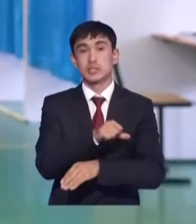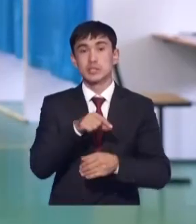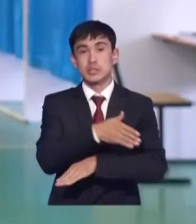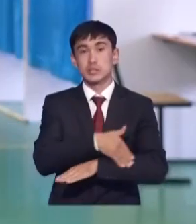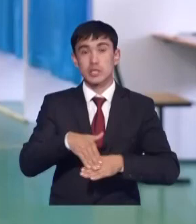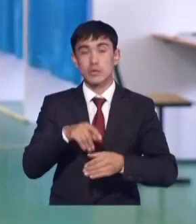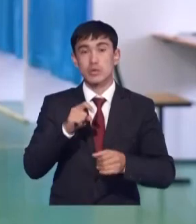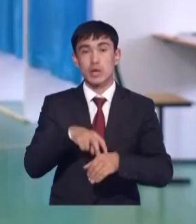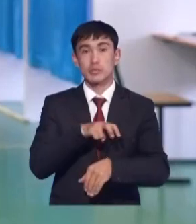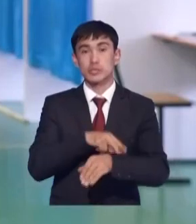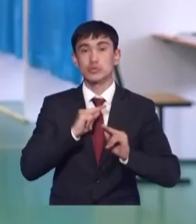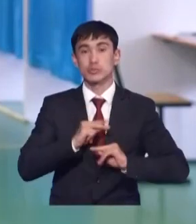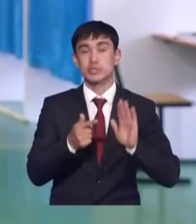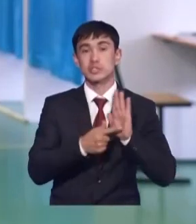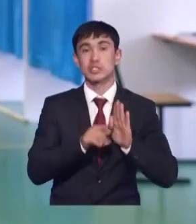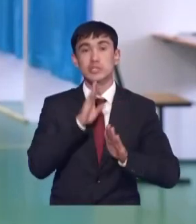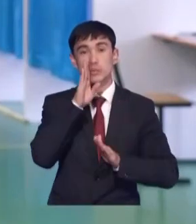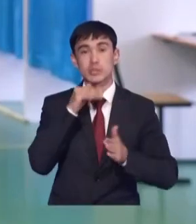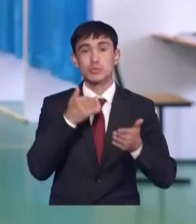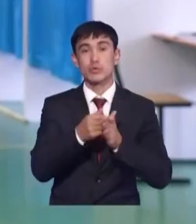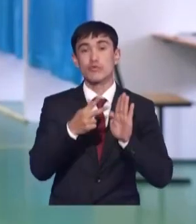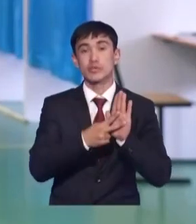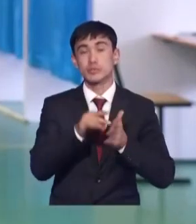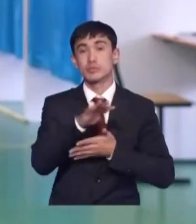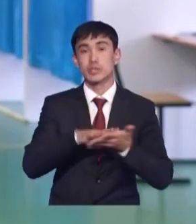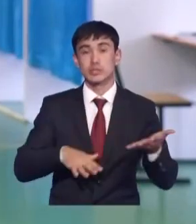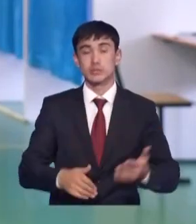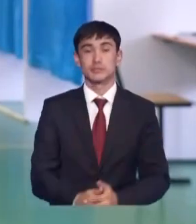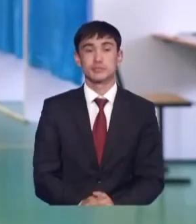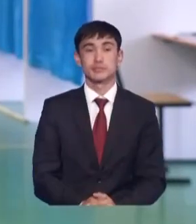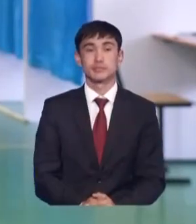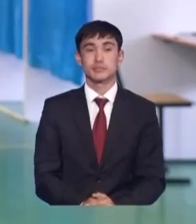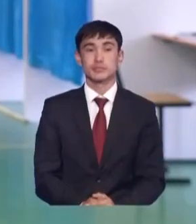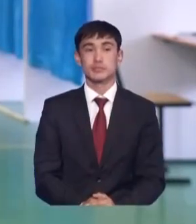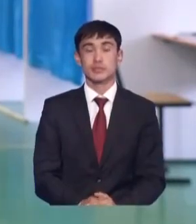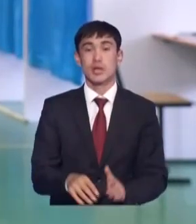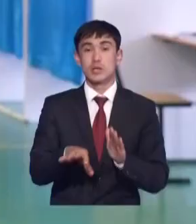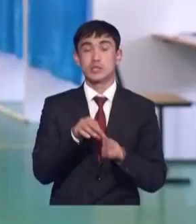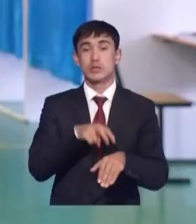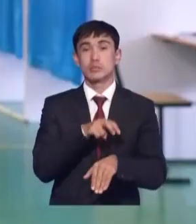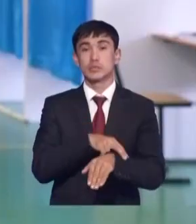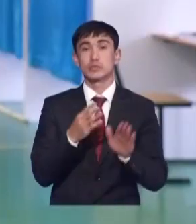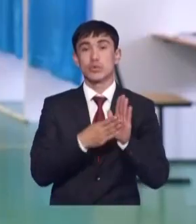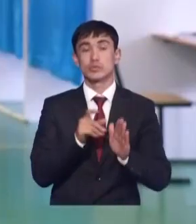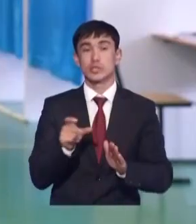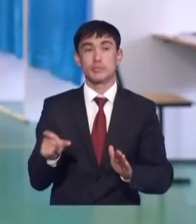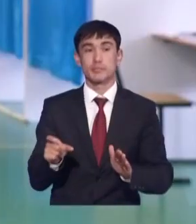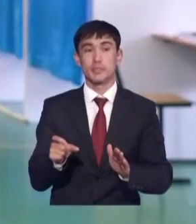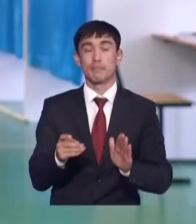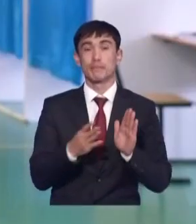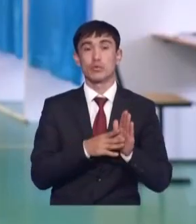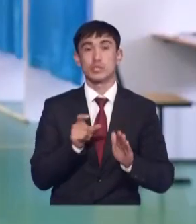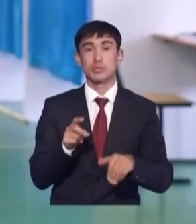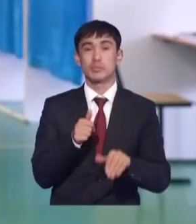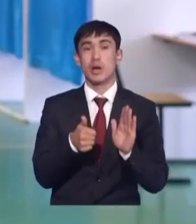жұмысы таңғы сағат 7-ден басталды, кешкі сағат 8-ге дейін жалғасады. Сайлау комиссиясында 9 адам, 9